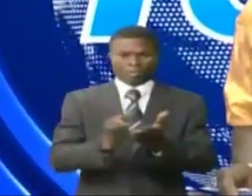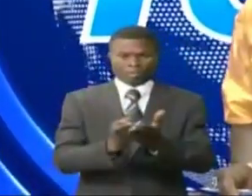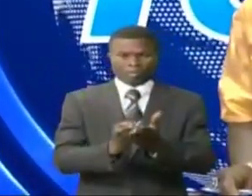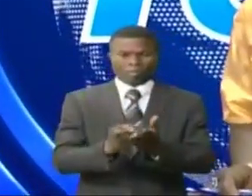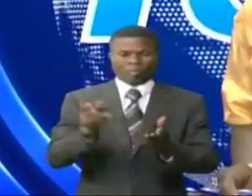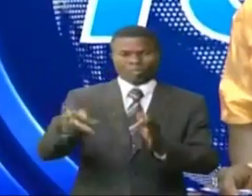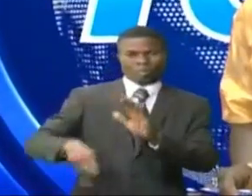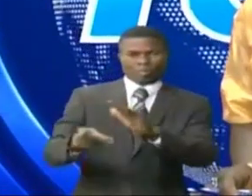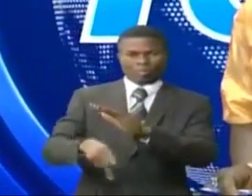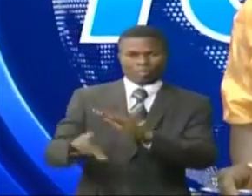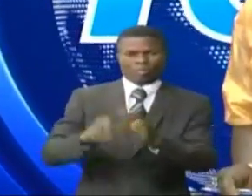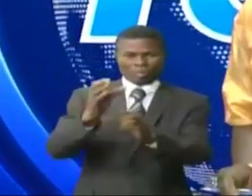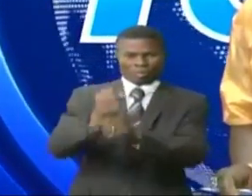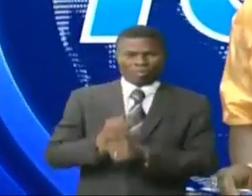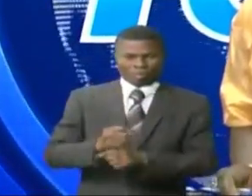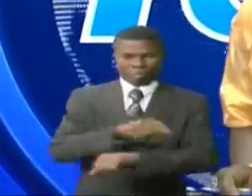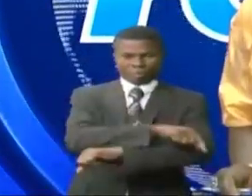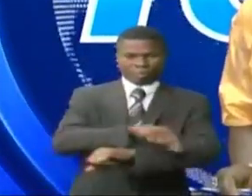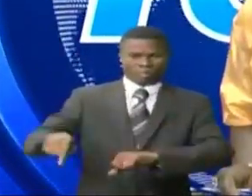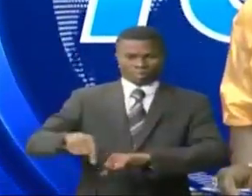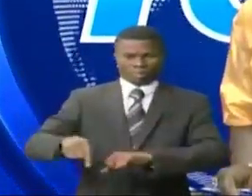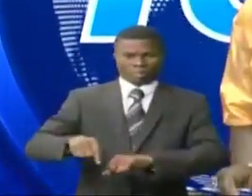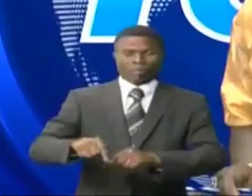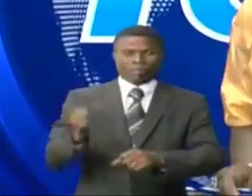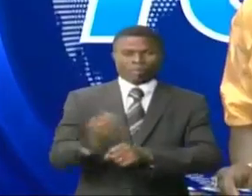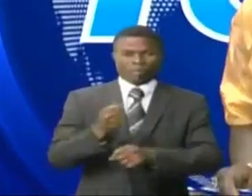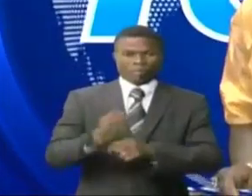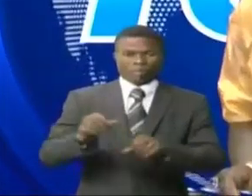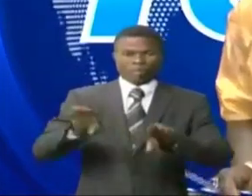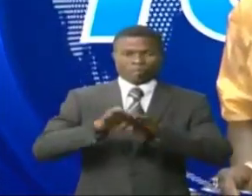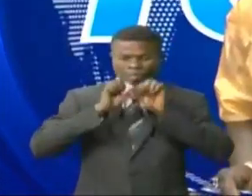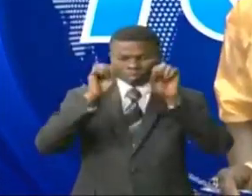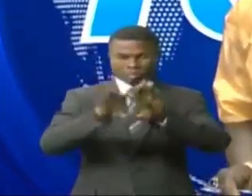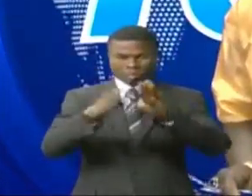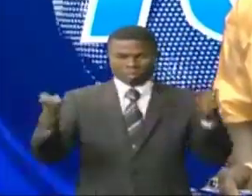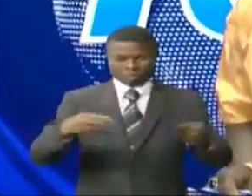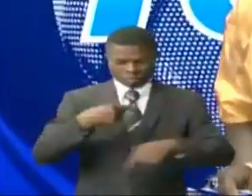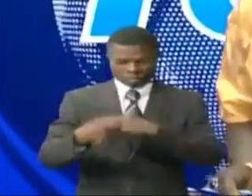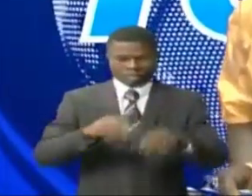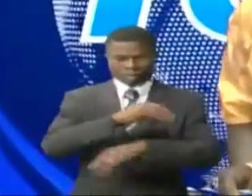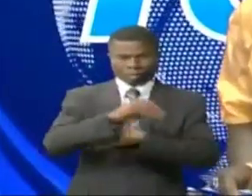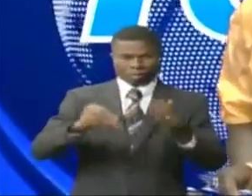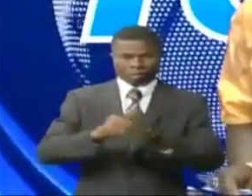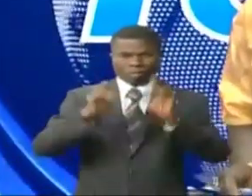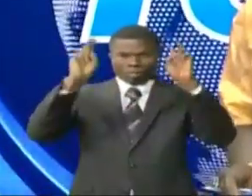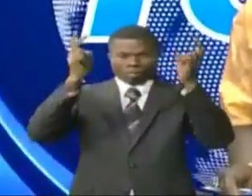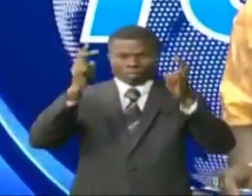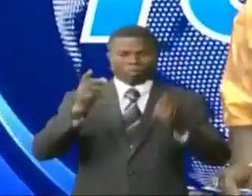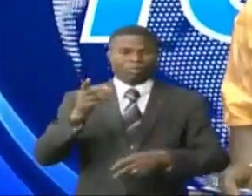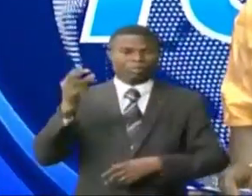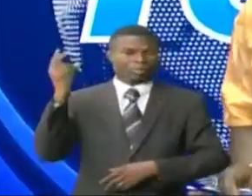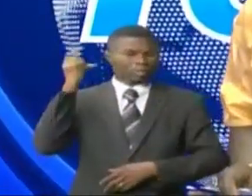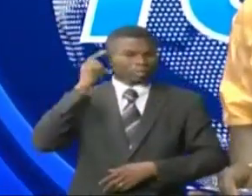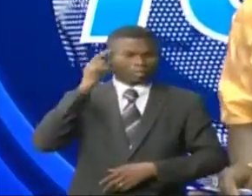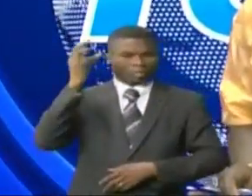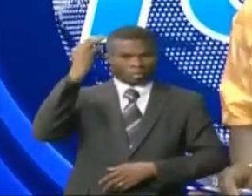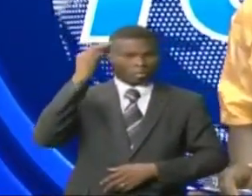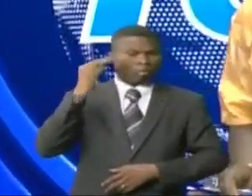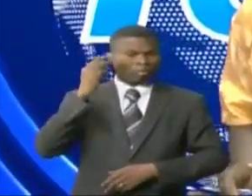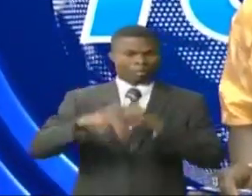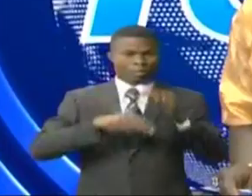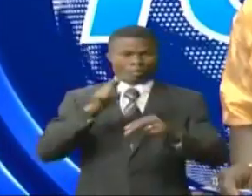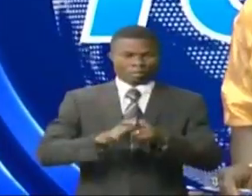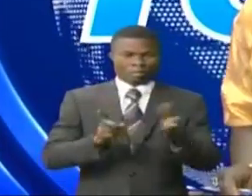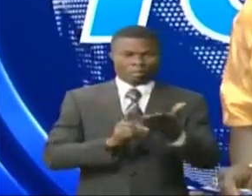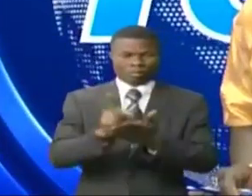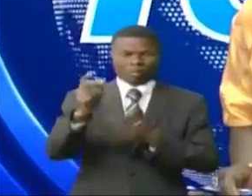provinciale vient d'obtenir son siège administratif. L'inauguration a eu lieu au centre de la ville de Kananga par le ministre national